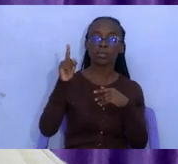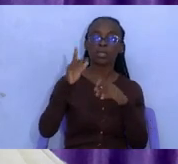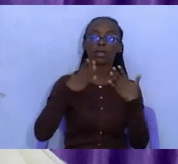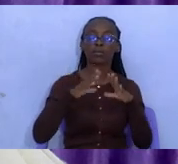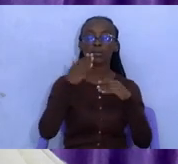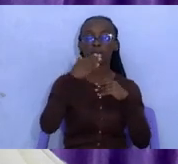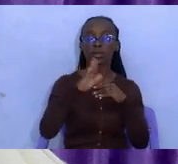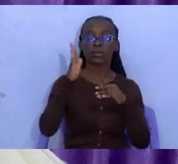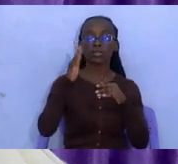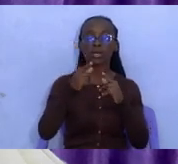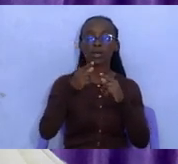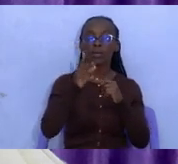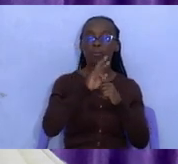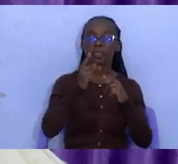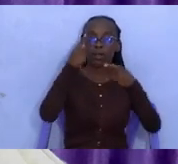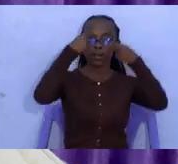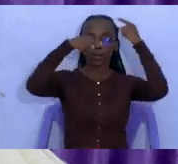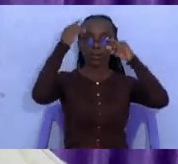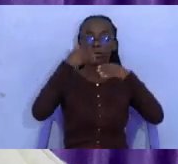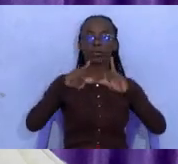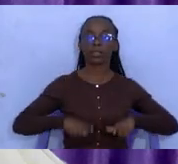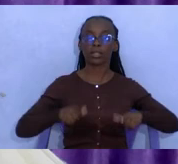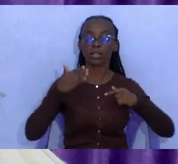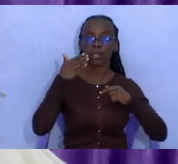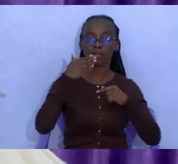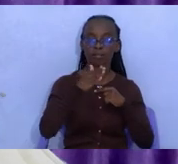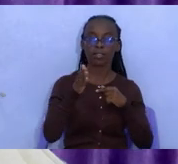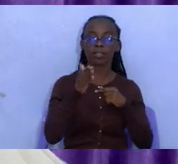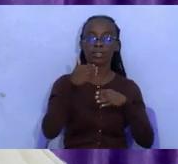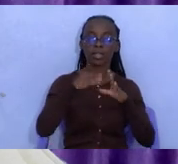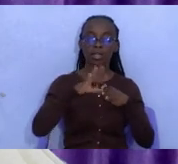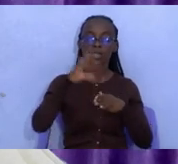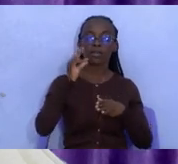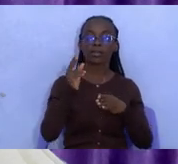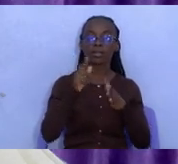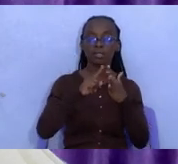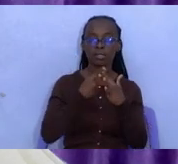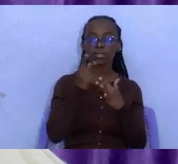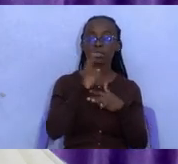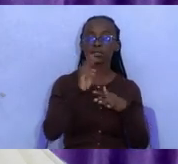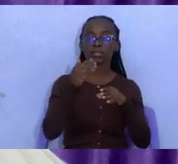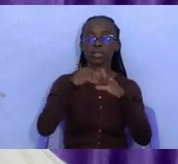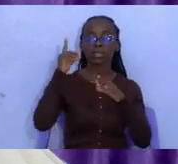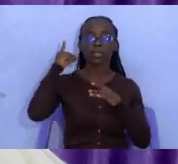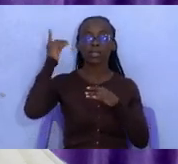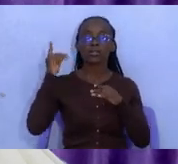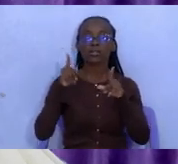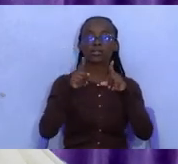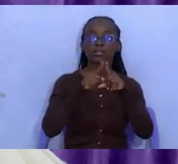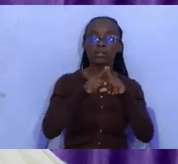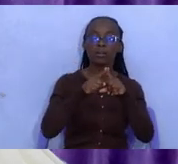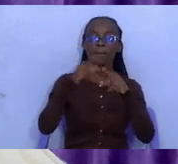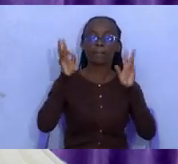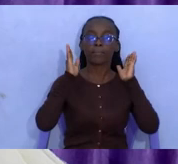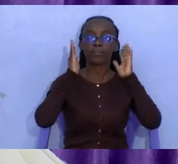wakaone ushindi mkubwa katika maisha yao ya kiroho. Wakaanze kukuona kwa maono, kwa ndoto, wakaanze kukuona